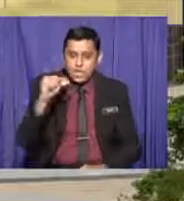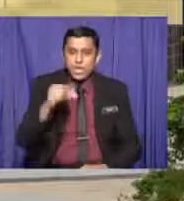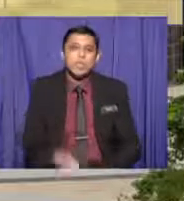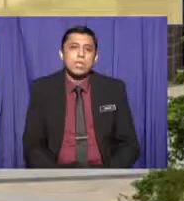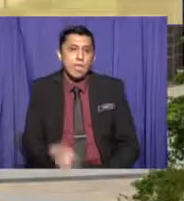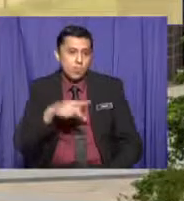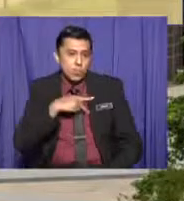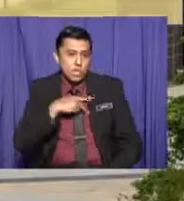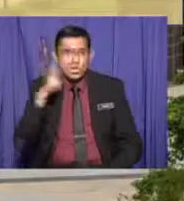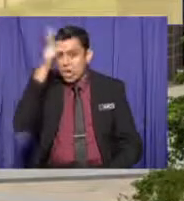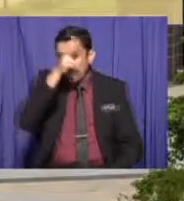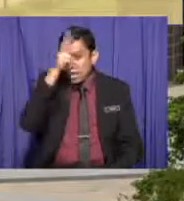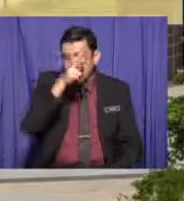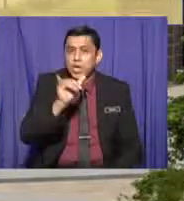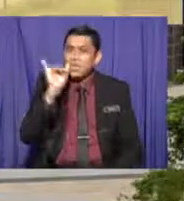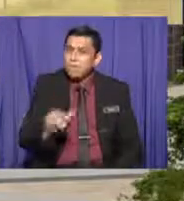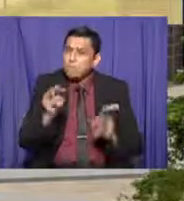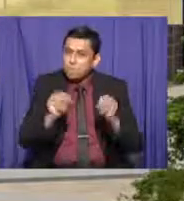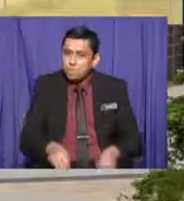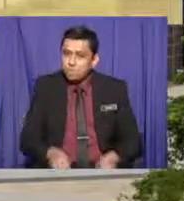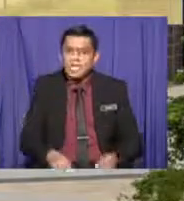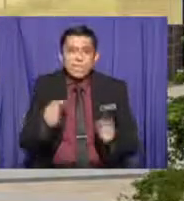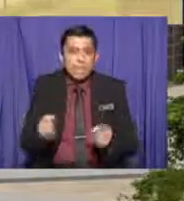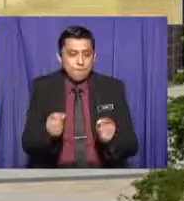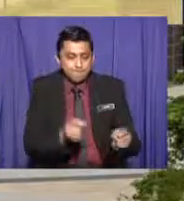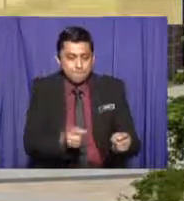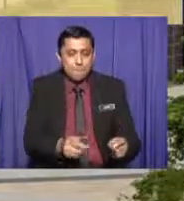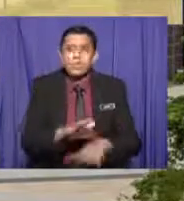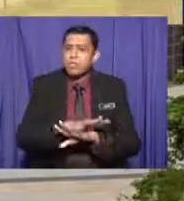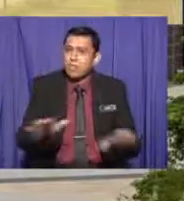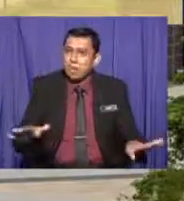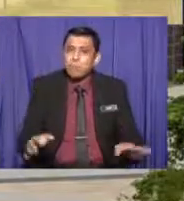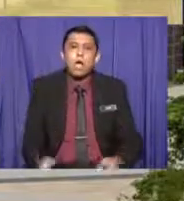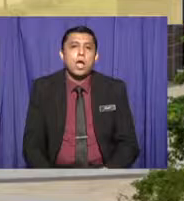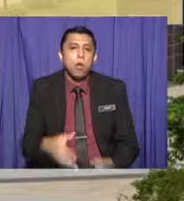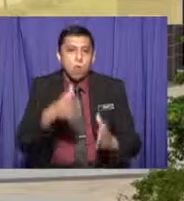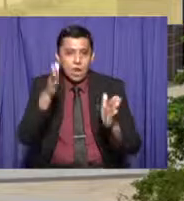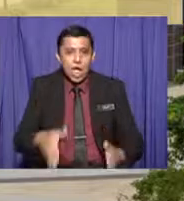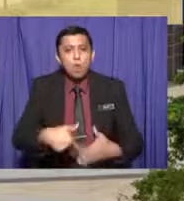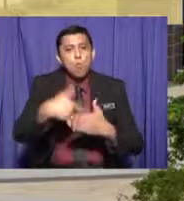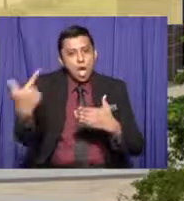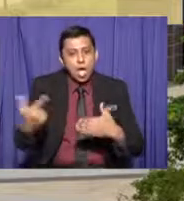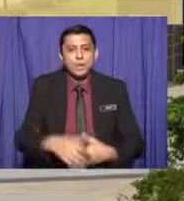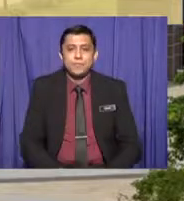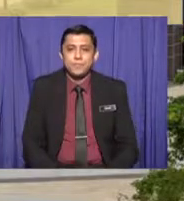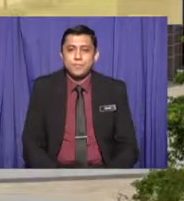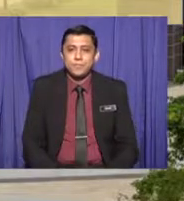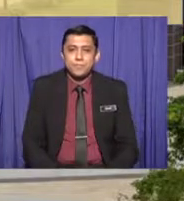mempunyai kerajaan yang mampu mentadbir tanpa pengaruh luar,